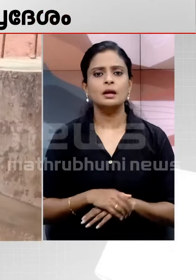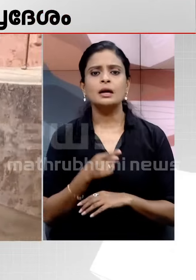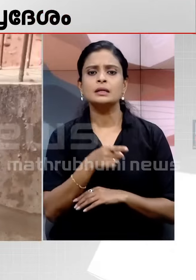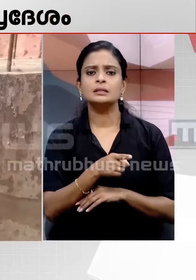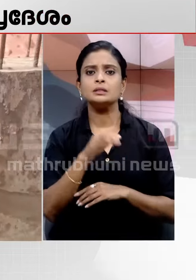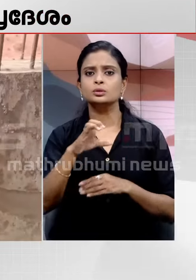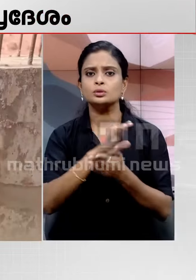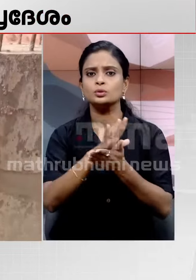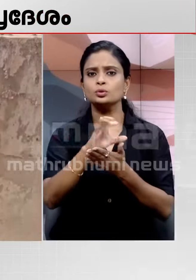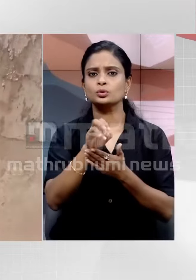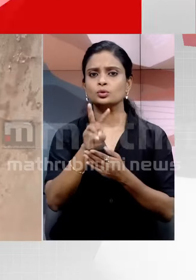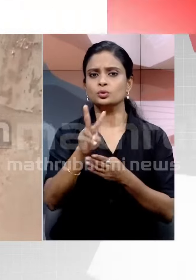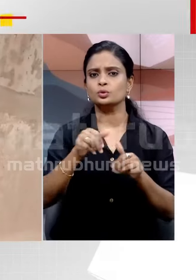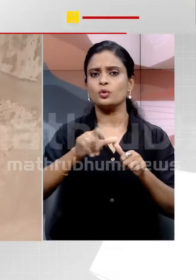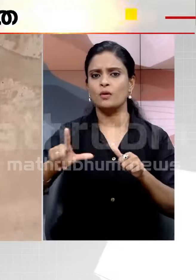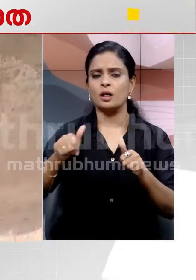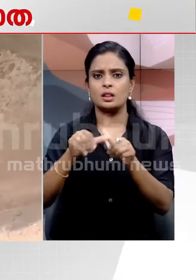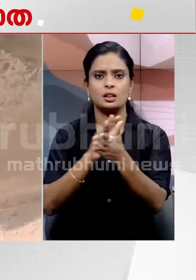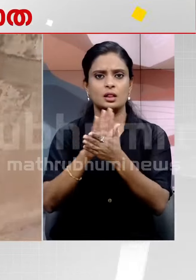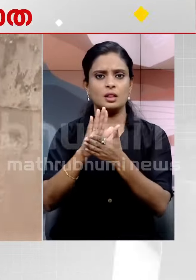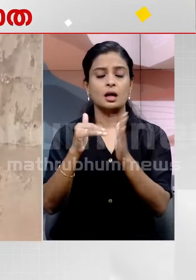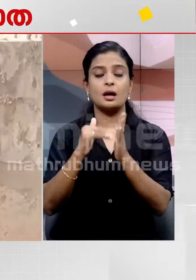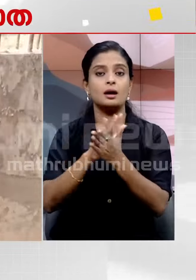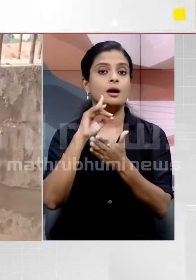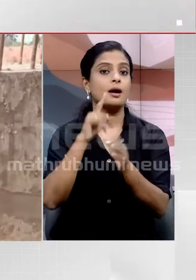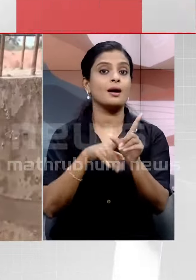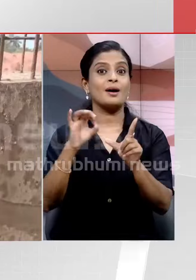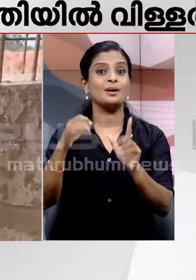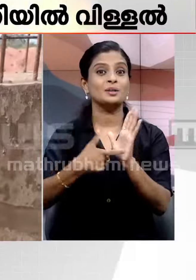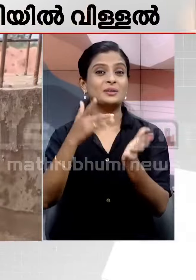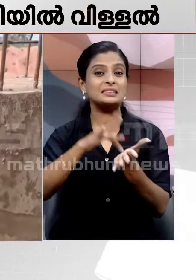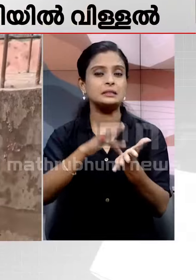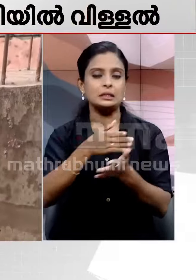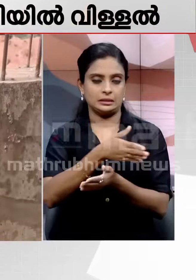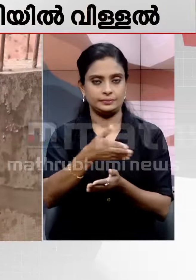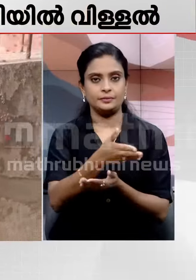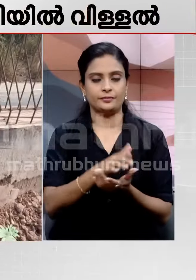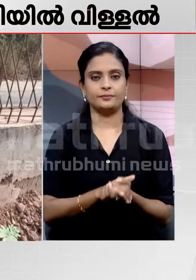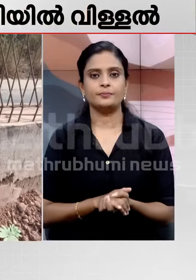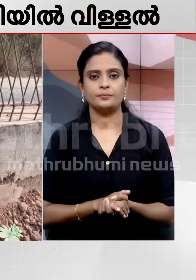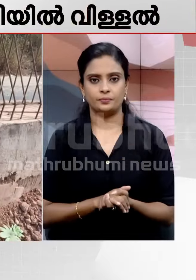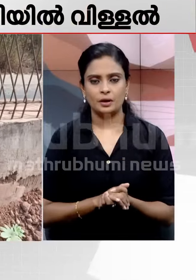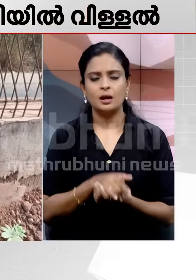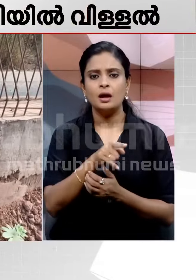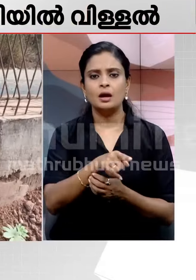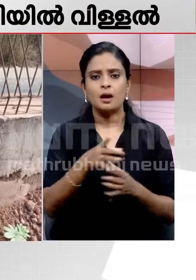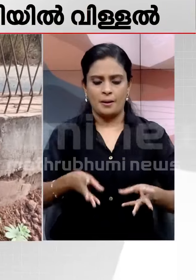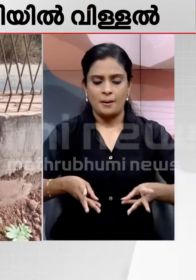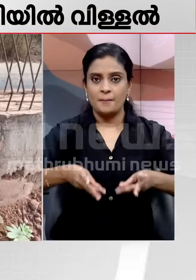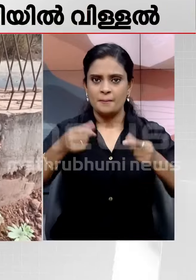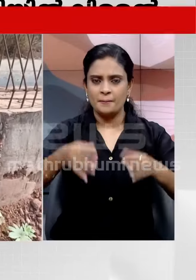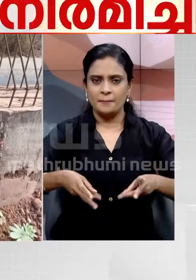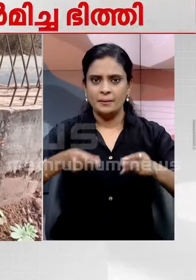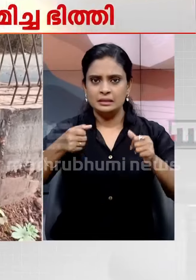അഴിയൂർ ചോമ്പാലിലെ കുഞ്ഞിപ്പള്ളിക്കും അതുപോലെ തന്നെ ചോമ്പാൽ റോഡ്, ഈ രണ്ടിനും ഇടയിലുള്ള ഭാഗമാണിത്. ഇത് ഈ